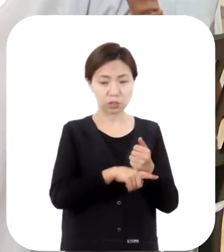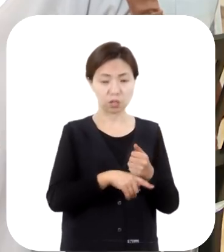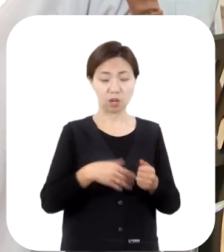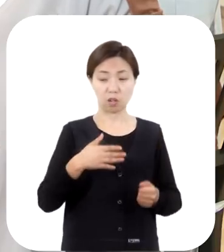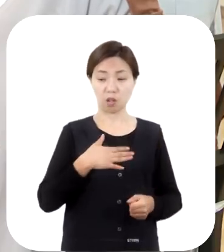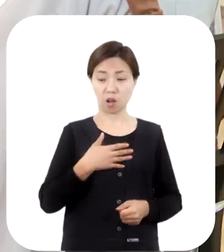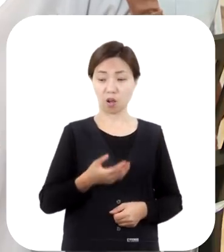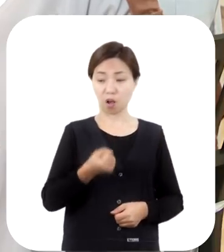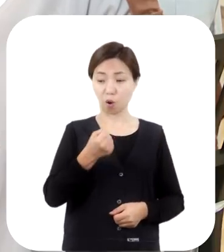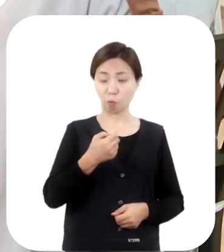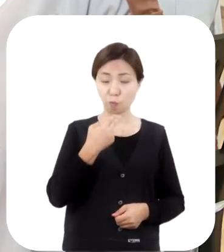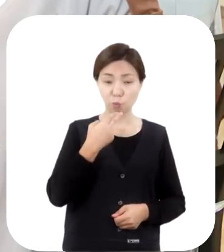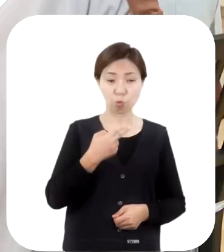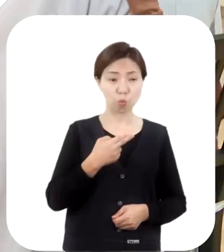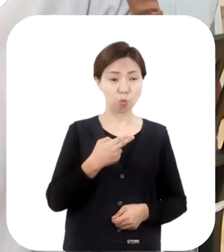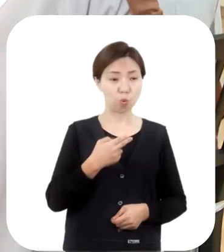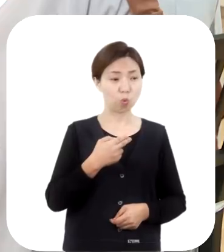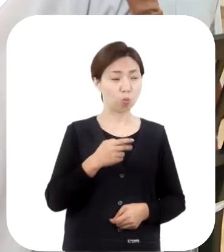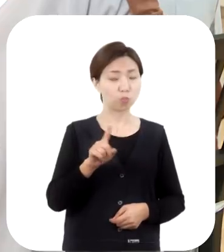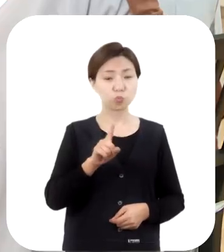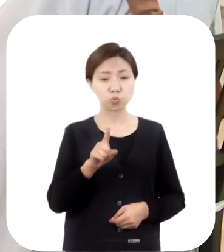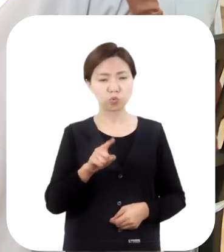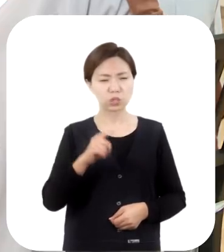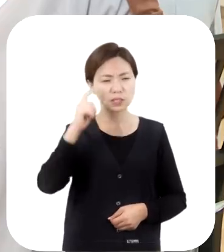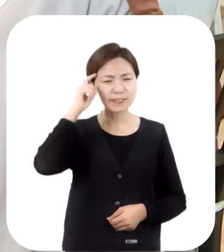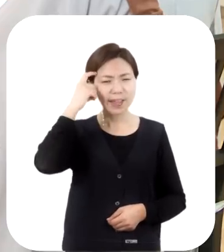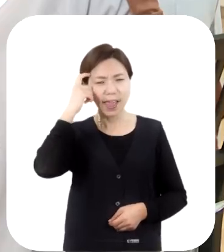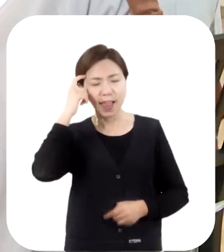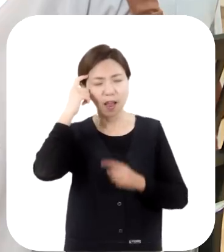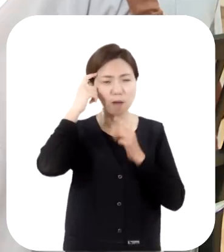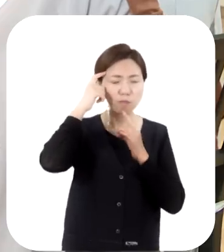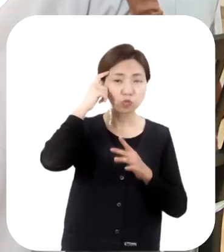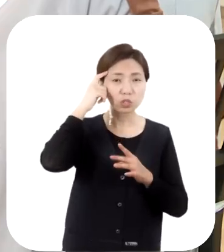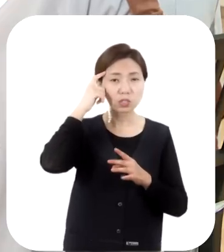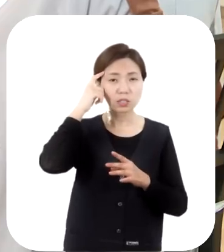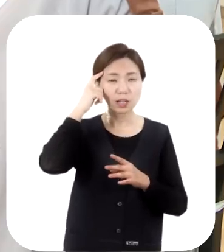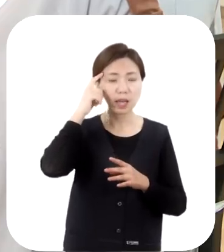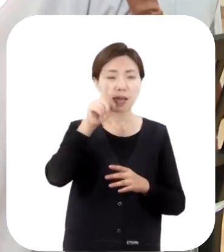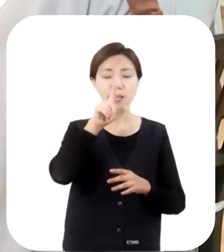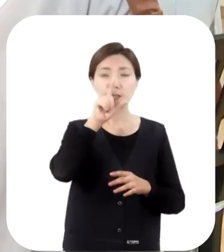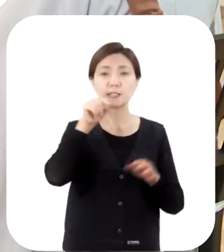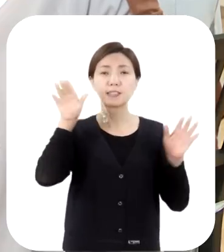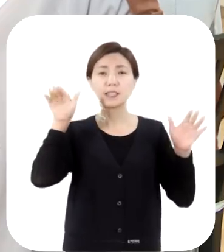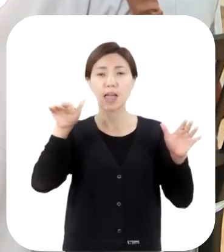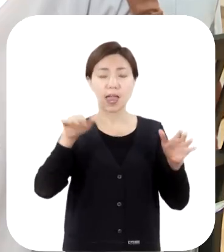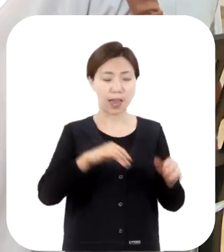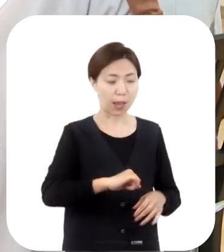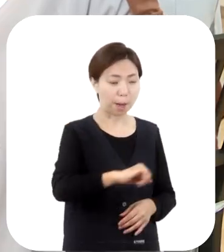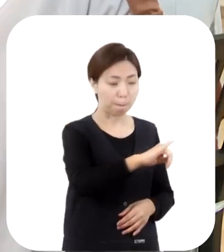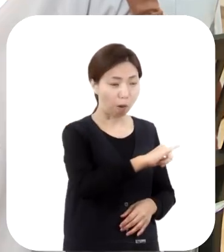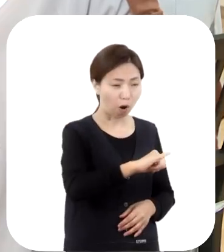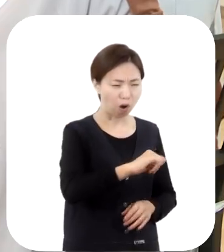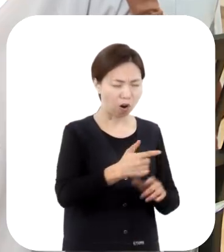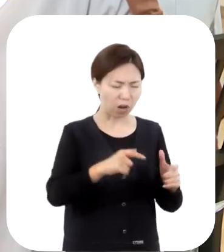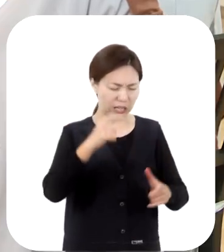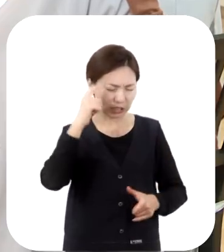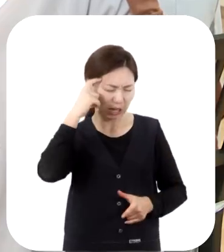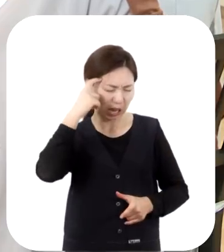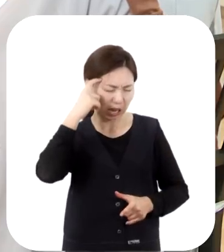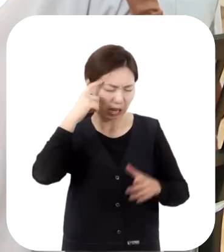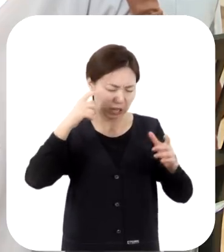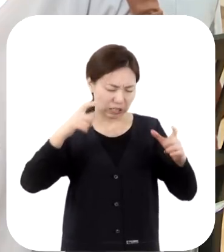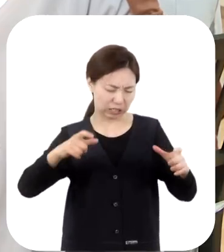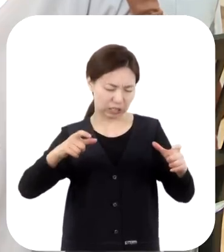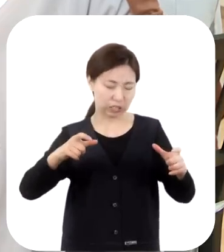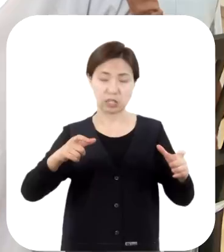건지, 아니면 나라고 할 것이 없고 활미니 죽음이니 하는 것도 관념이니까 새, 벌레, 죽음, 삶